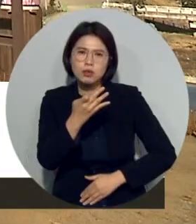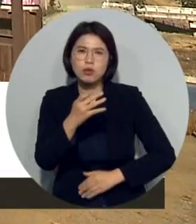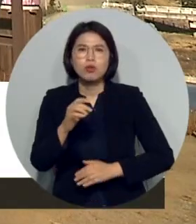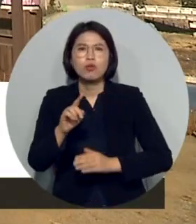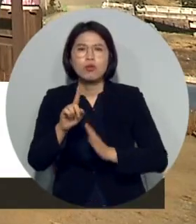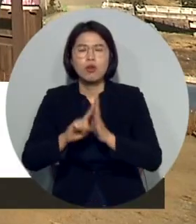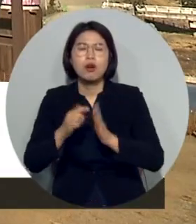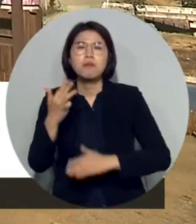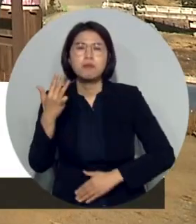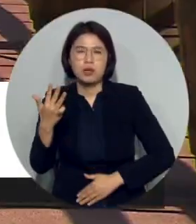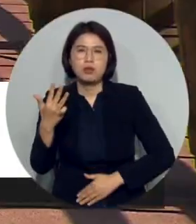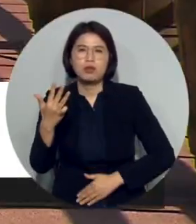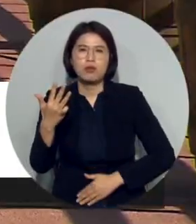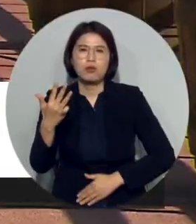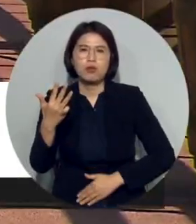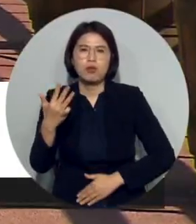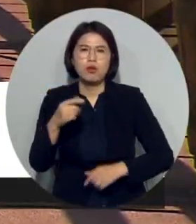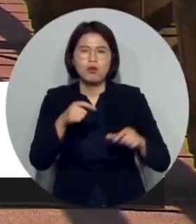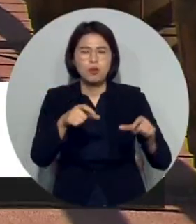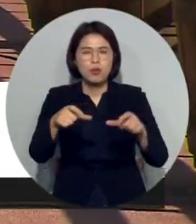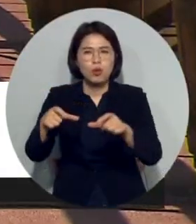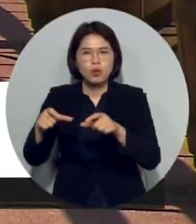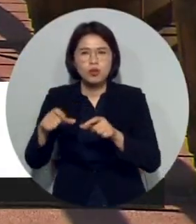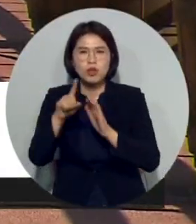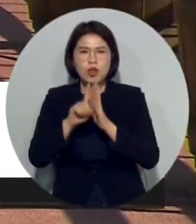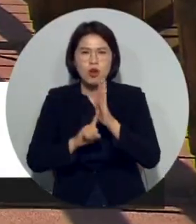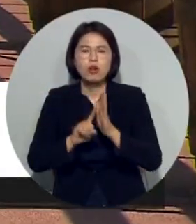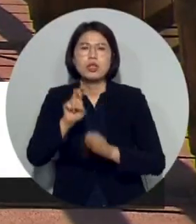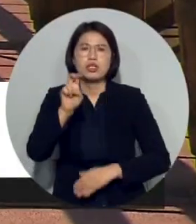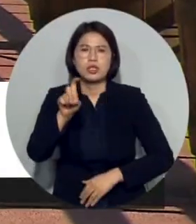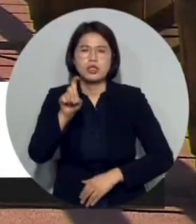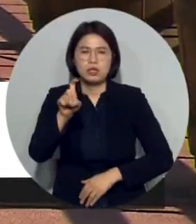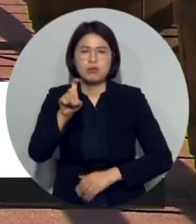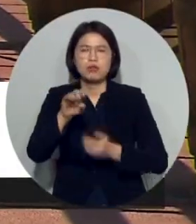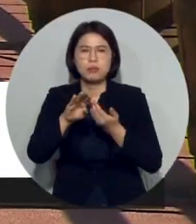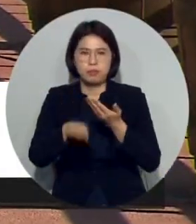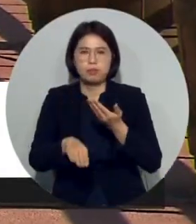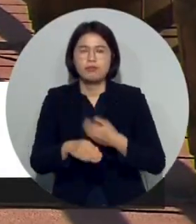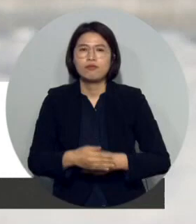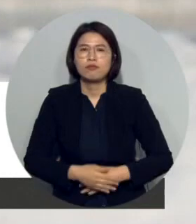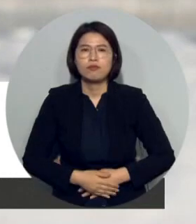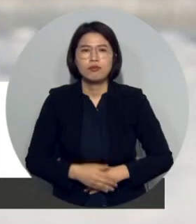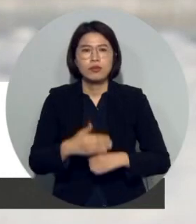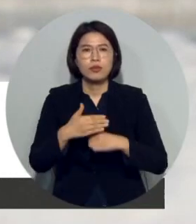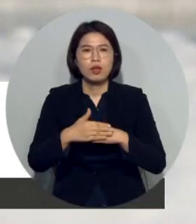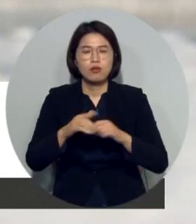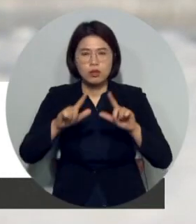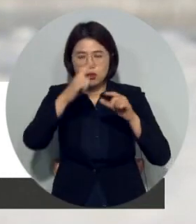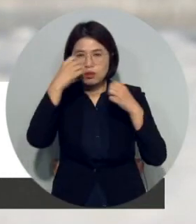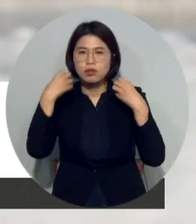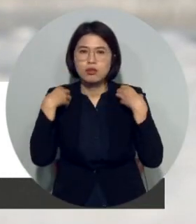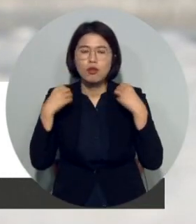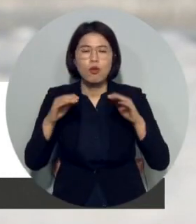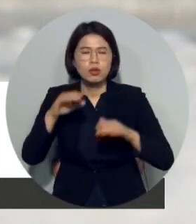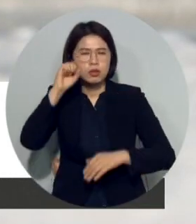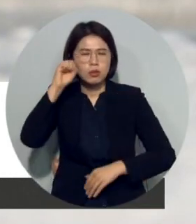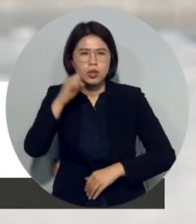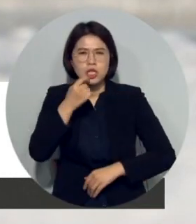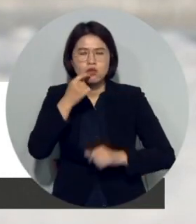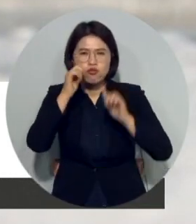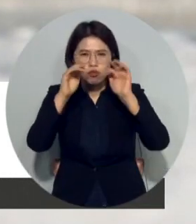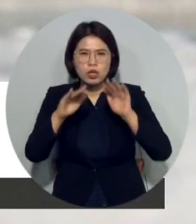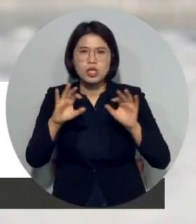영하 8도로, 내륙 대부분 지역이 영하 10도 아래로 떨어지겠습니다. 대구지방기상청은 오늘 새벽에 눈이